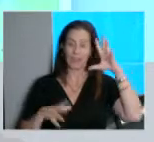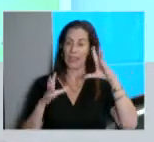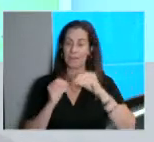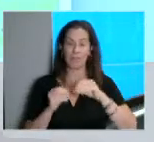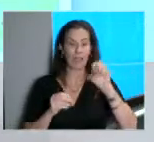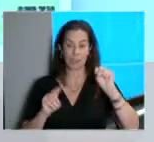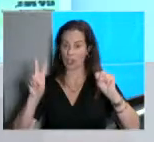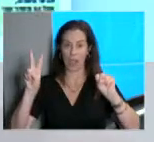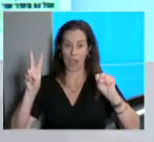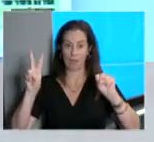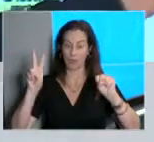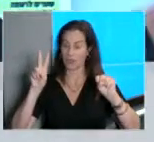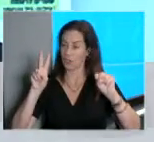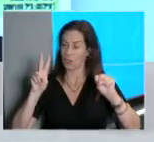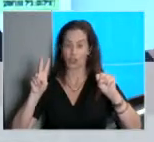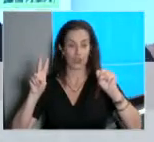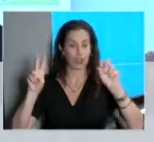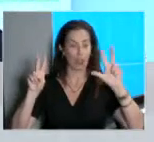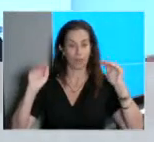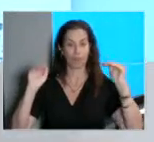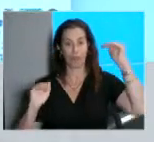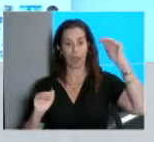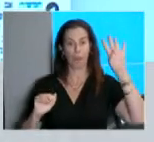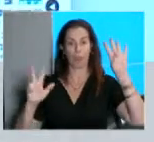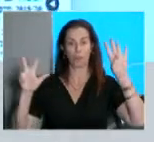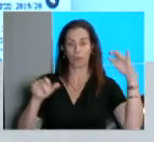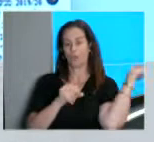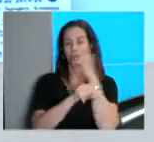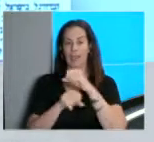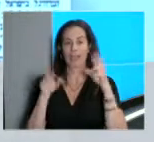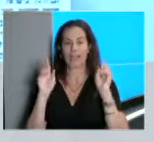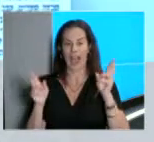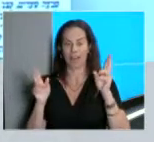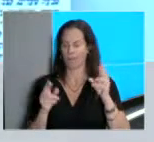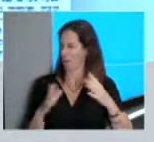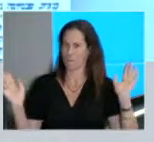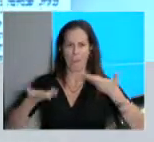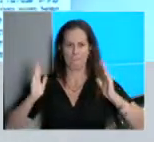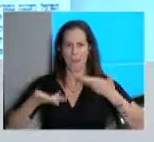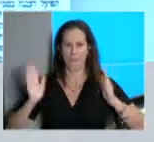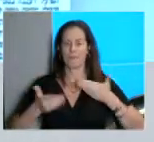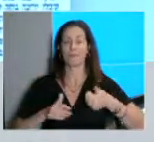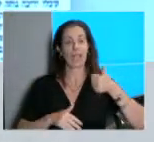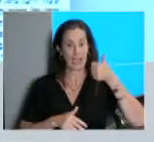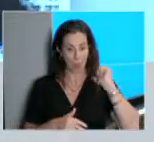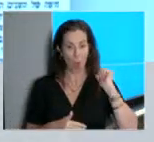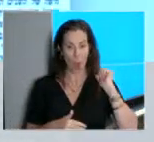של 0-2 ו-2-3, מנצחת בסוף 4-3 את רעננה עם קצב מסחרר.